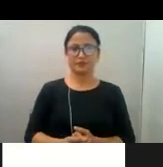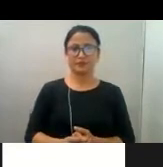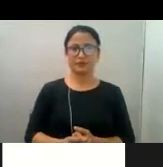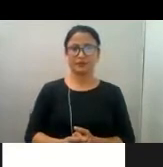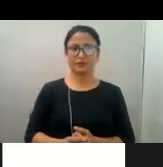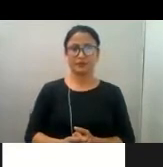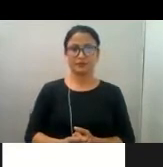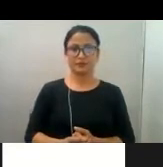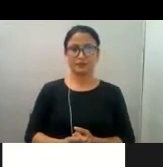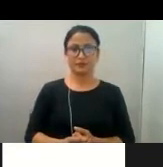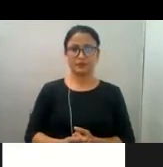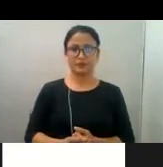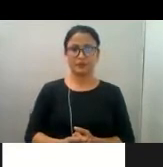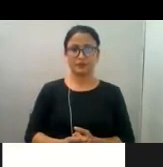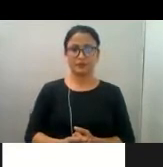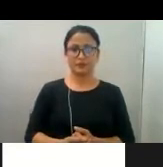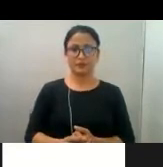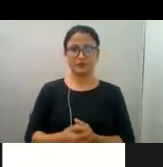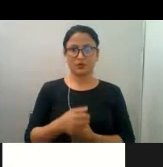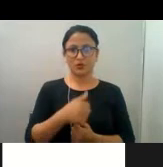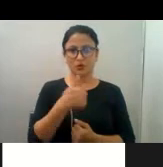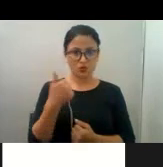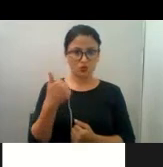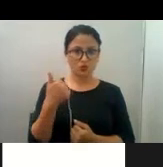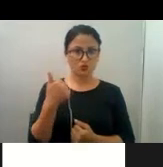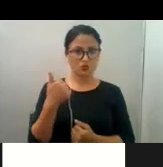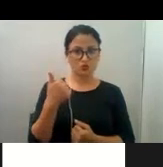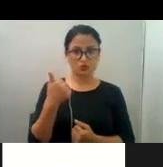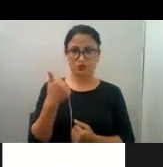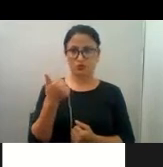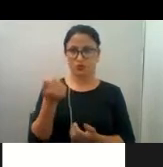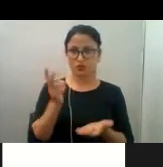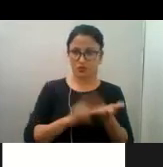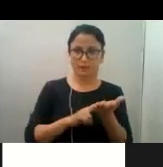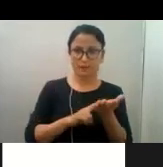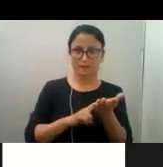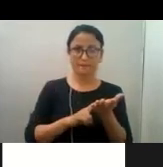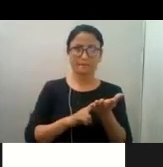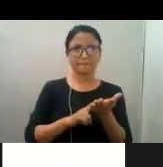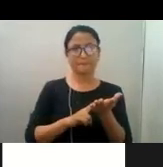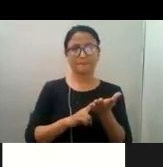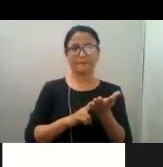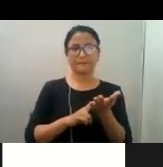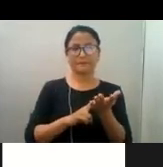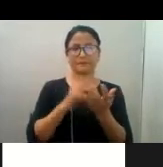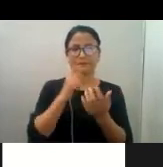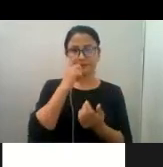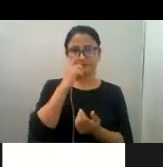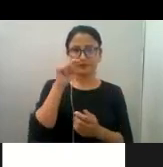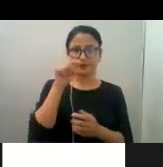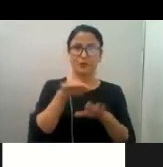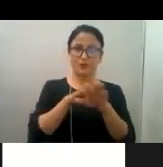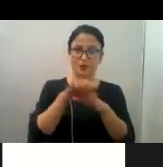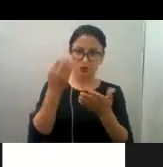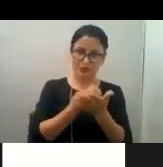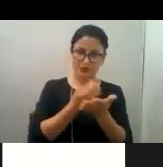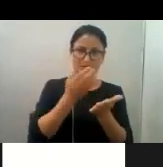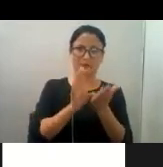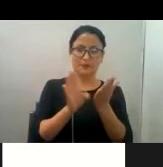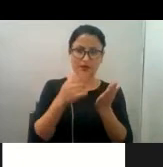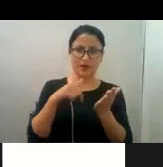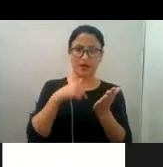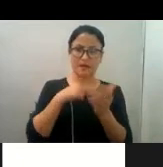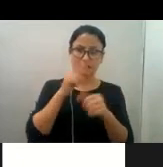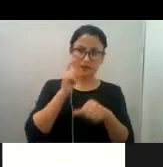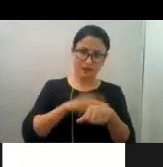हजुर हेलो अरू केही छ म्याम? अरू छैन सर. त्यही त अब अब हजुरहरूको संस्थाबाट चाहिँ अब हाम्रो